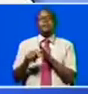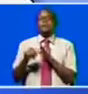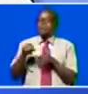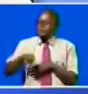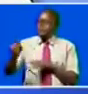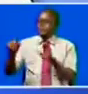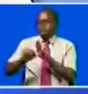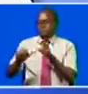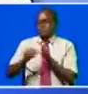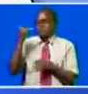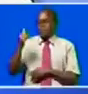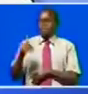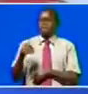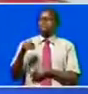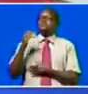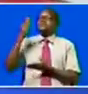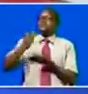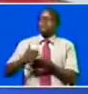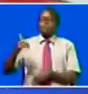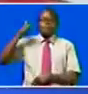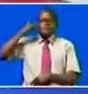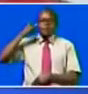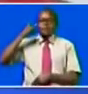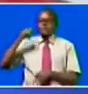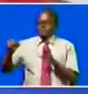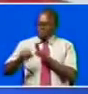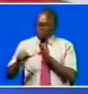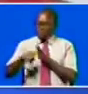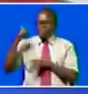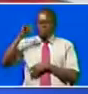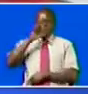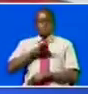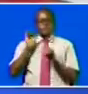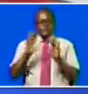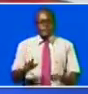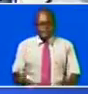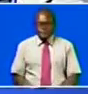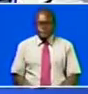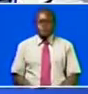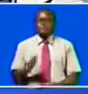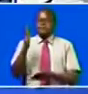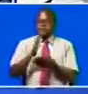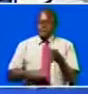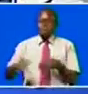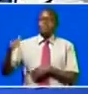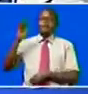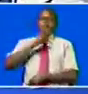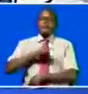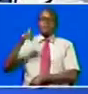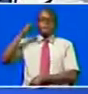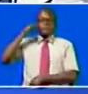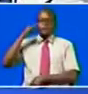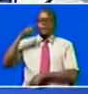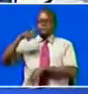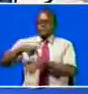na kasoro. Watu waache kuwekelea simu, unasema simu ni mbovu, simu haina faida. Kuna wale watu simu imewaletea faida. Kwa mfano watu wenye